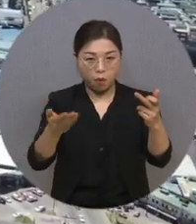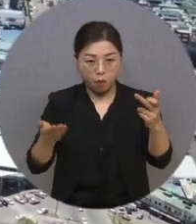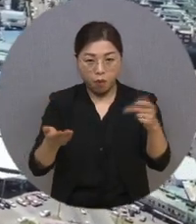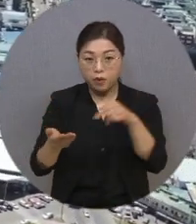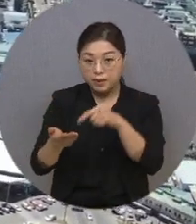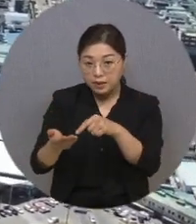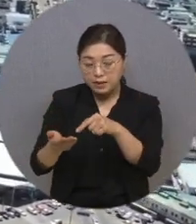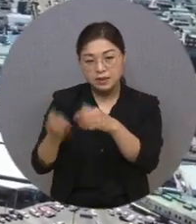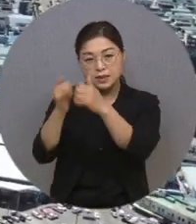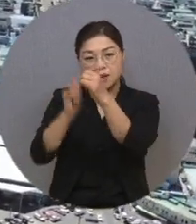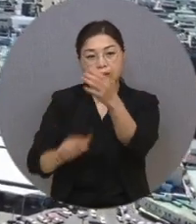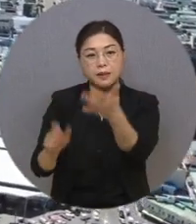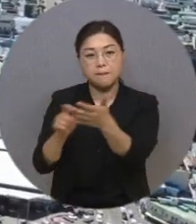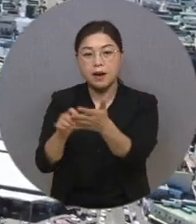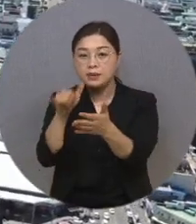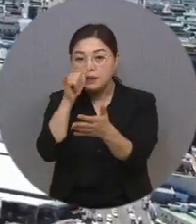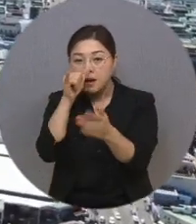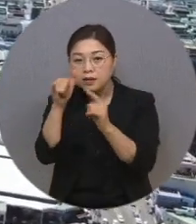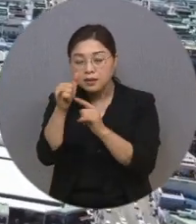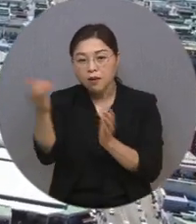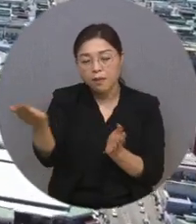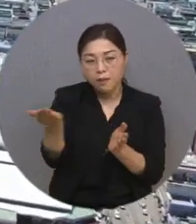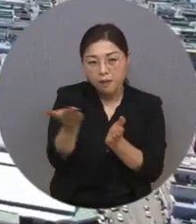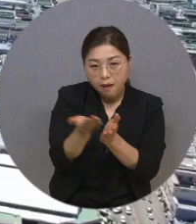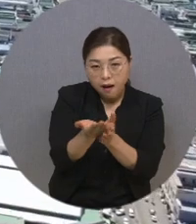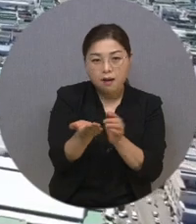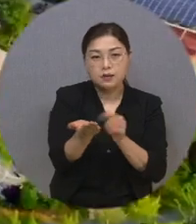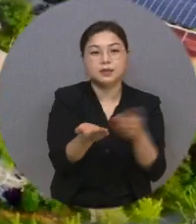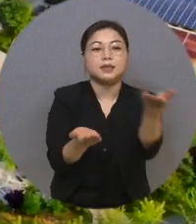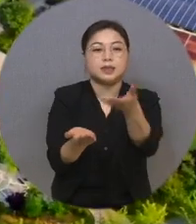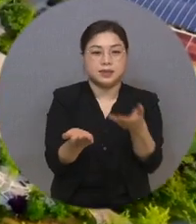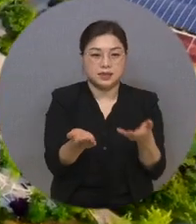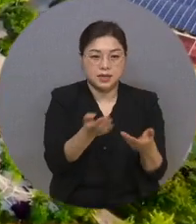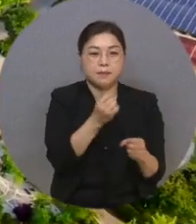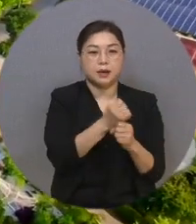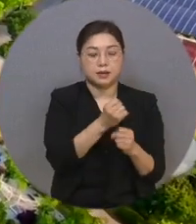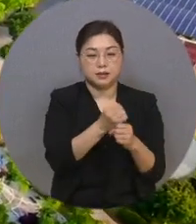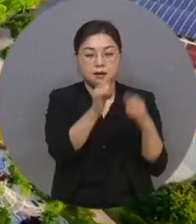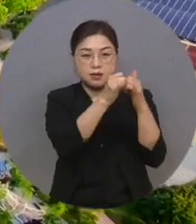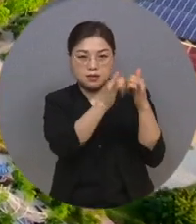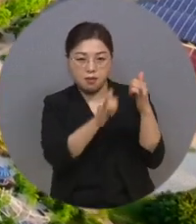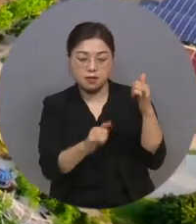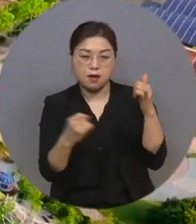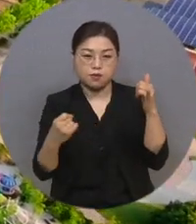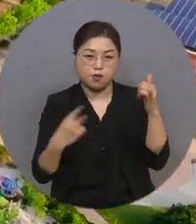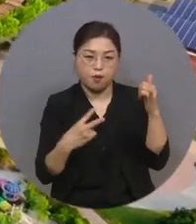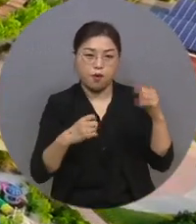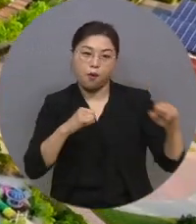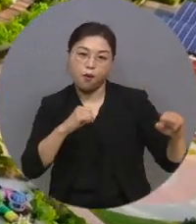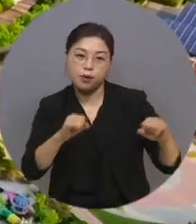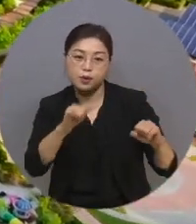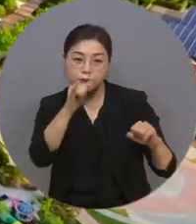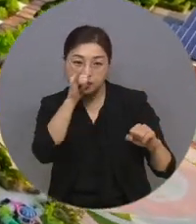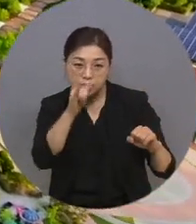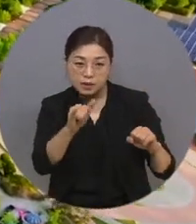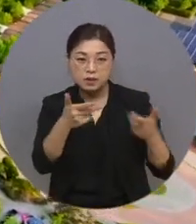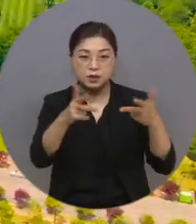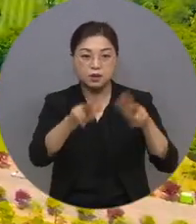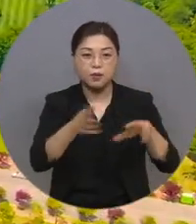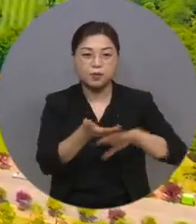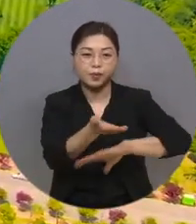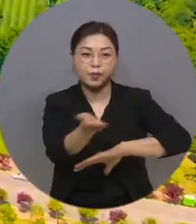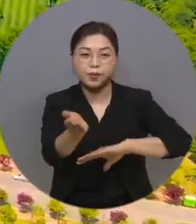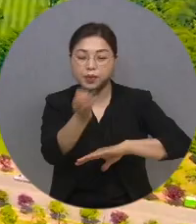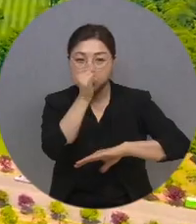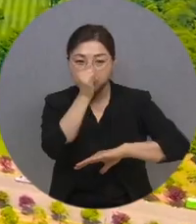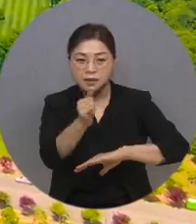있어 역사를 담은 백길을 복원한다는 의미까지 더해져 역사성과 역동성을 담은 정원 체험선이 다가올